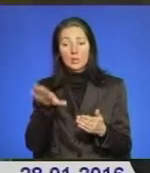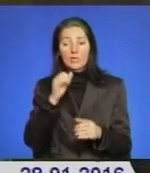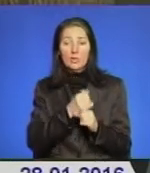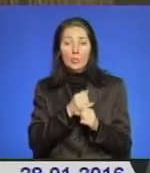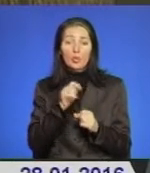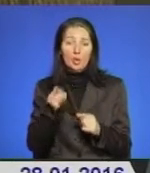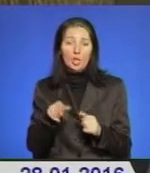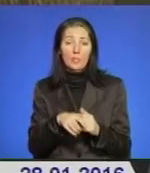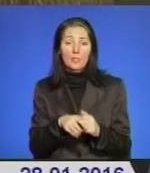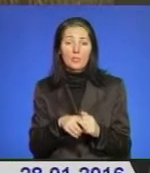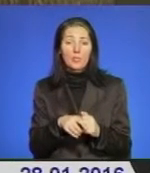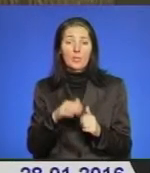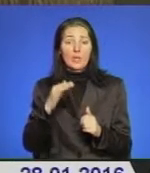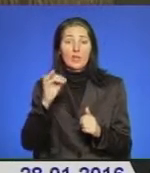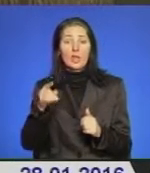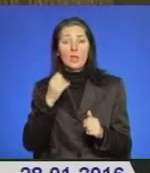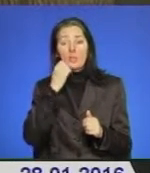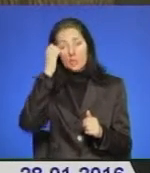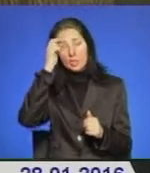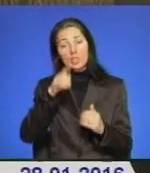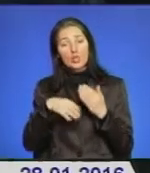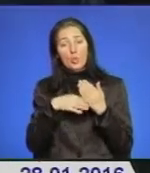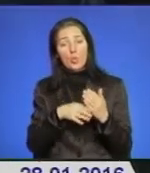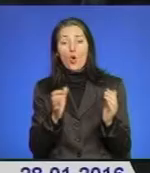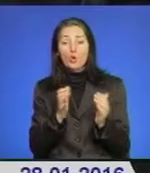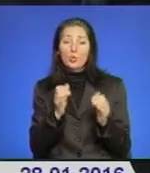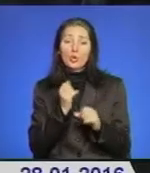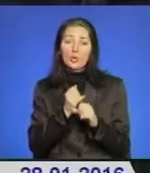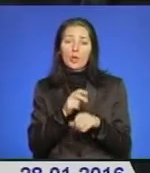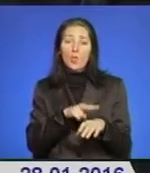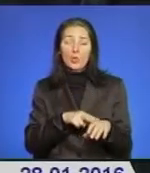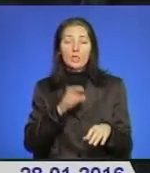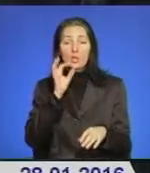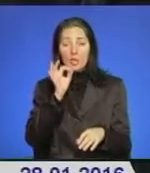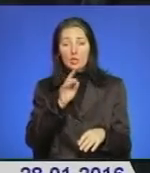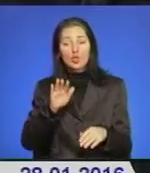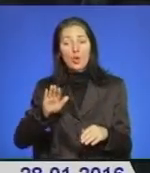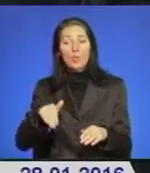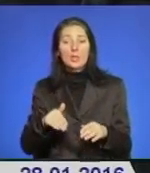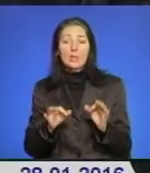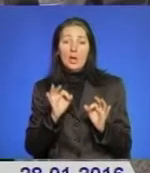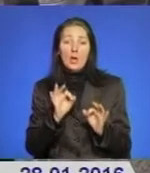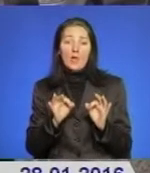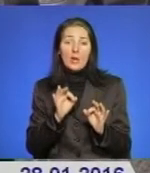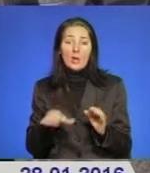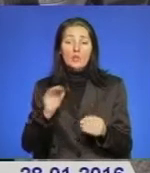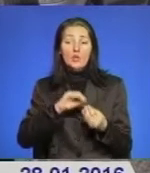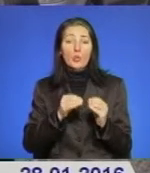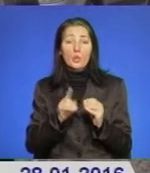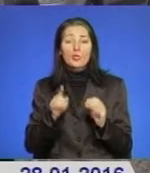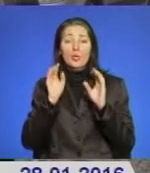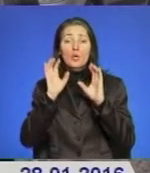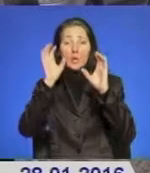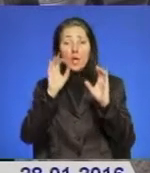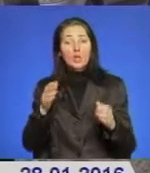там. Сам Фірі вдячний за допомогу та турботу працівникам поліції. Запевняє, що після врегулювання усіх проблем щодо легального